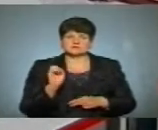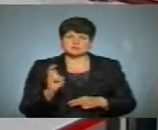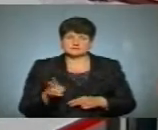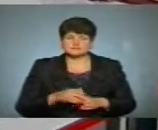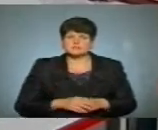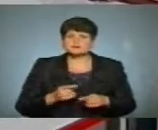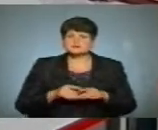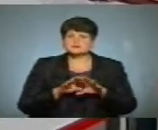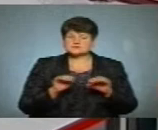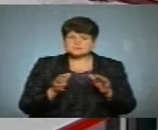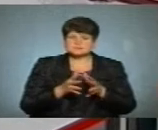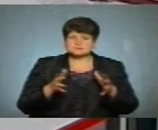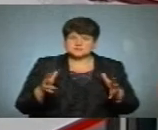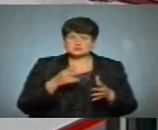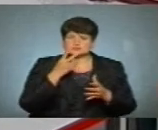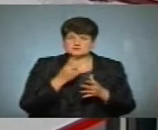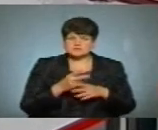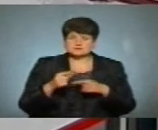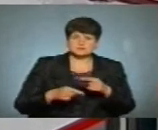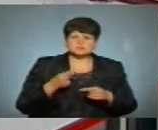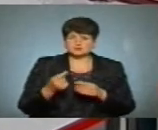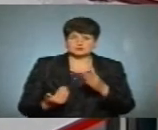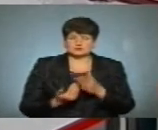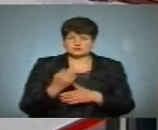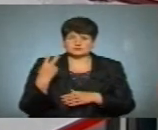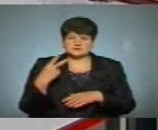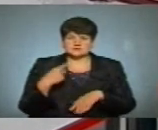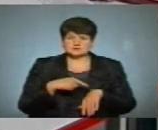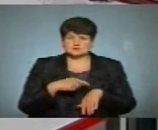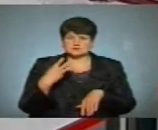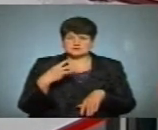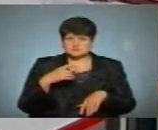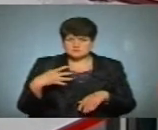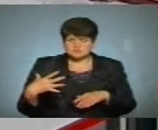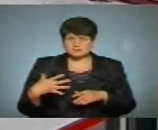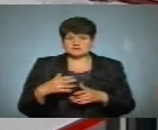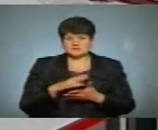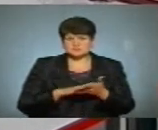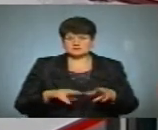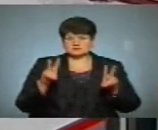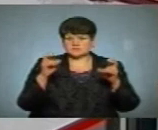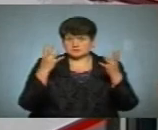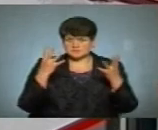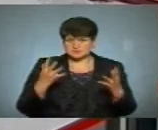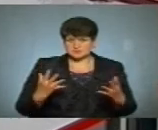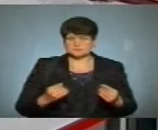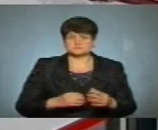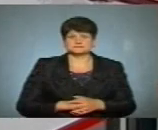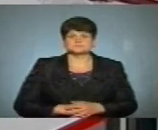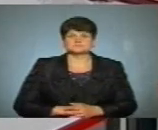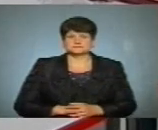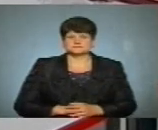цьому у мене все. Більше дивіться у наступному випуску новин о 20:30. І вже за мить в прямому ефірі тема дня. Не перемикайте.